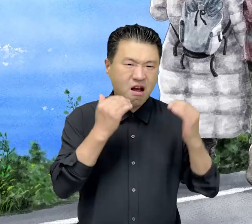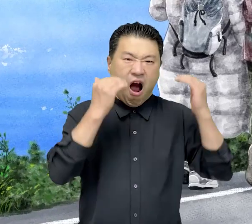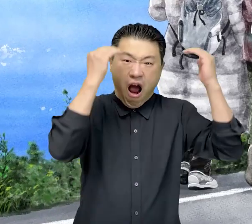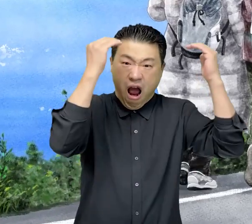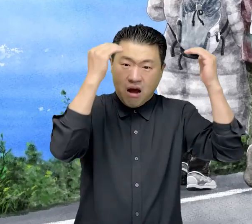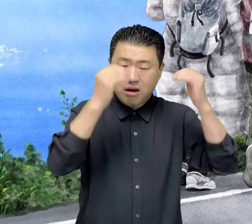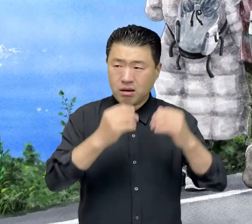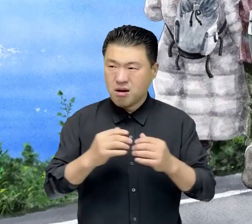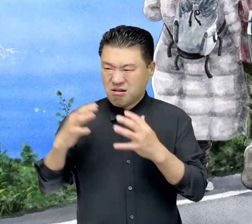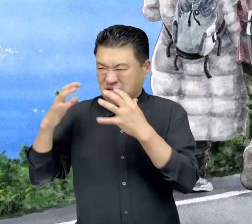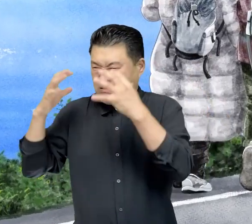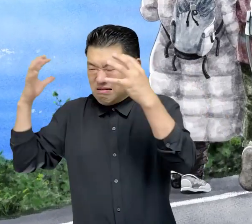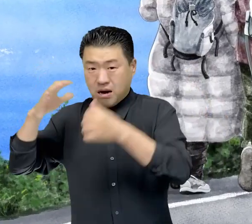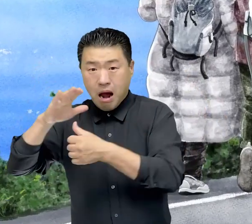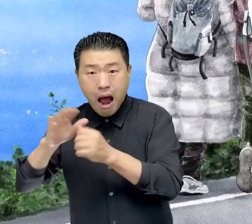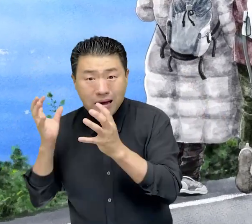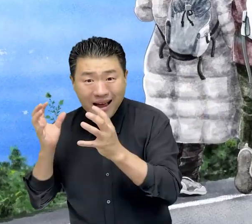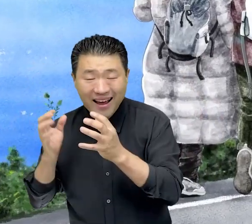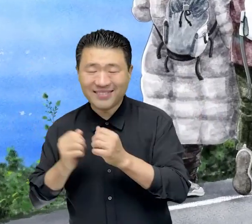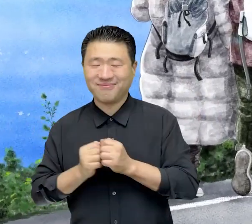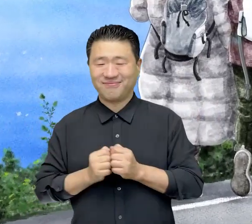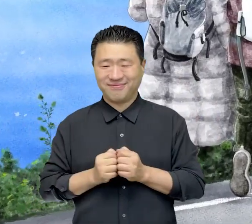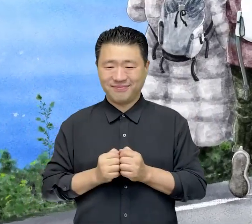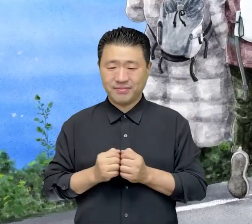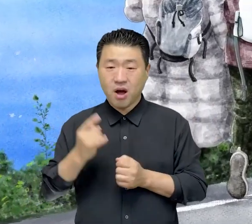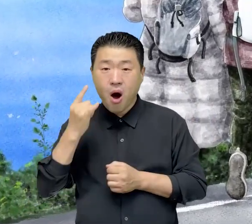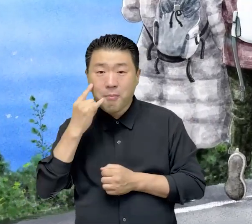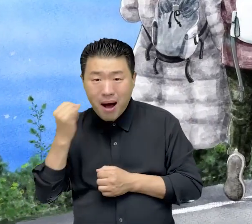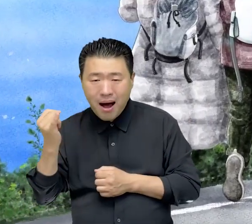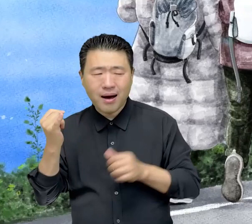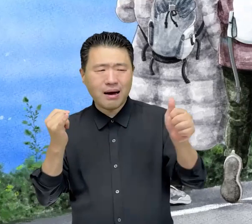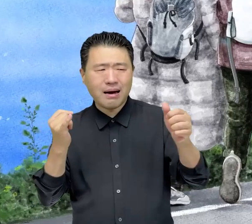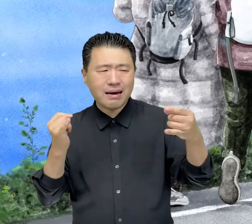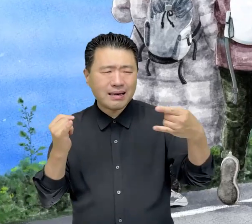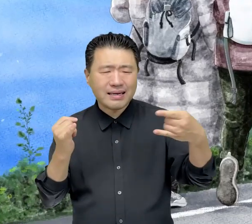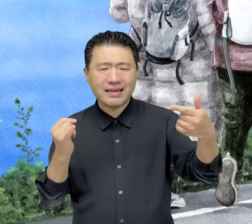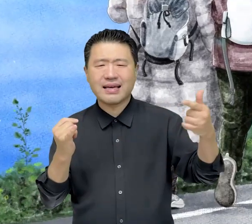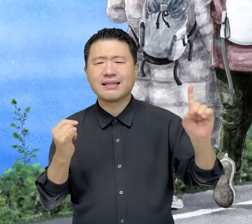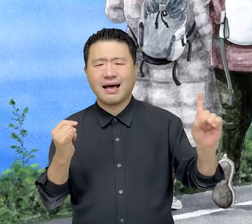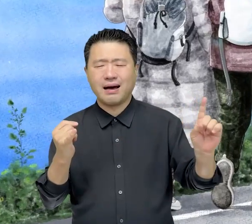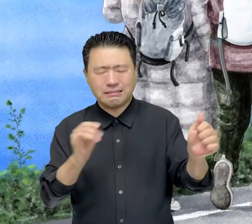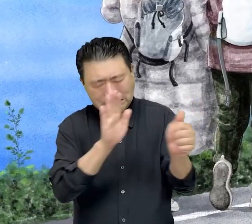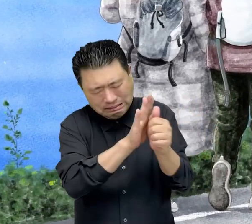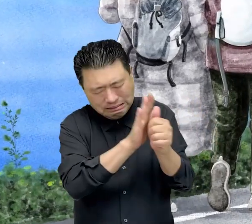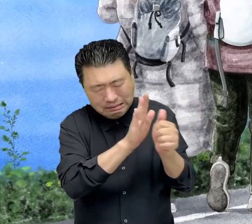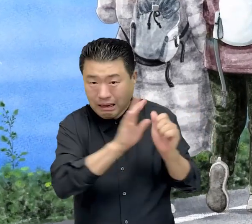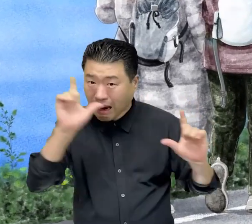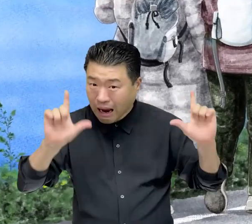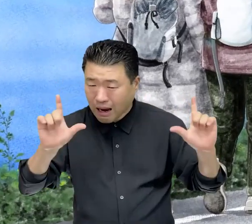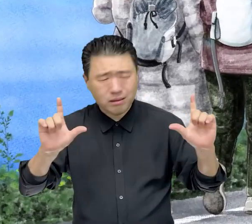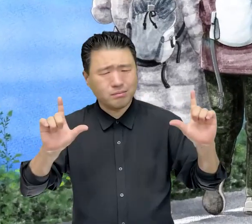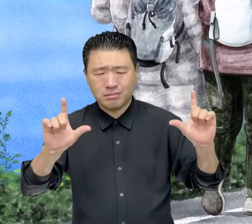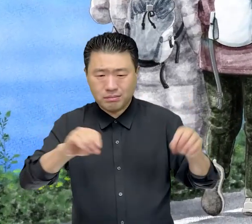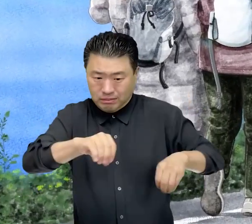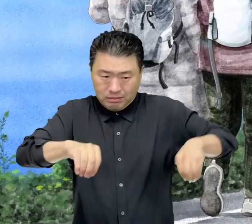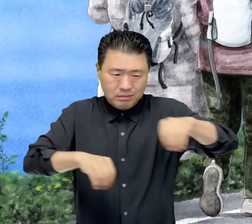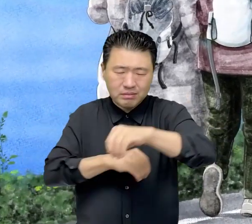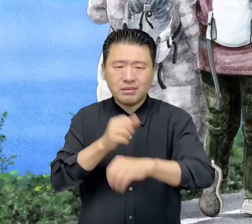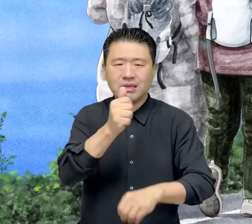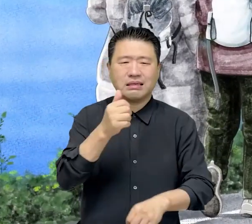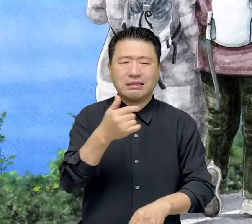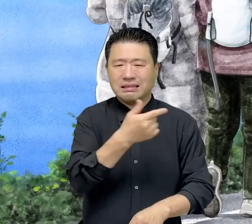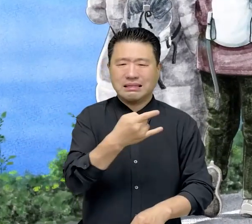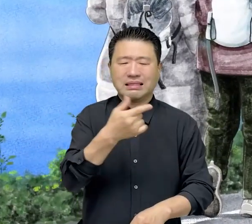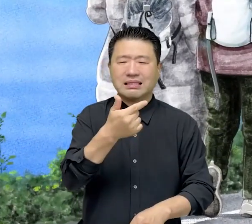작은 거인과 웅장한 아가. 엄마가 희나를 끊임없이 돌보는 것 같지만 희나가 엄마를 안아주고